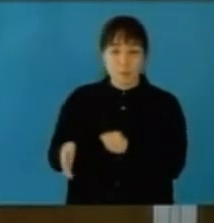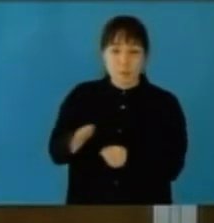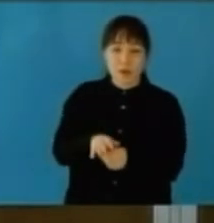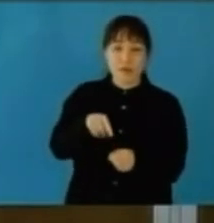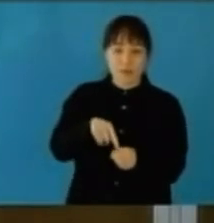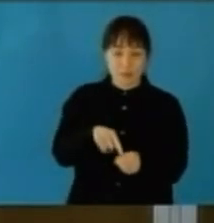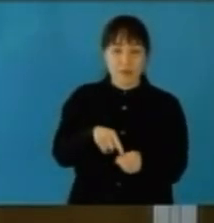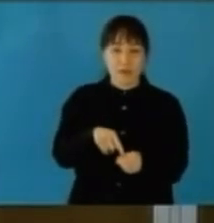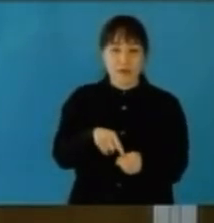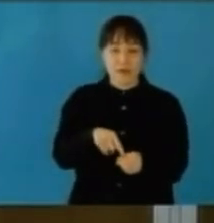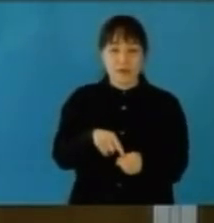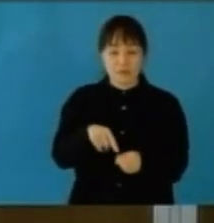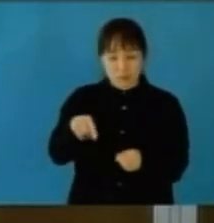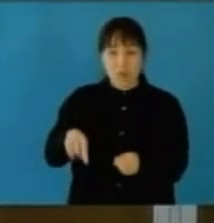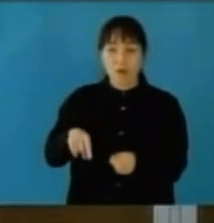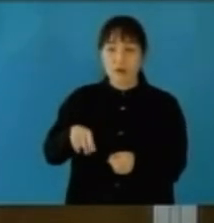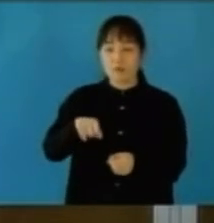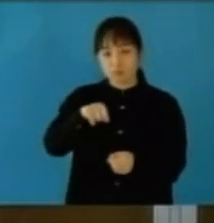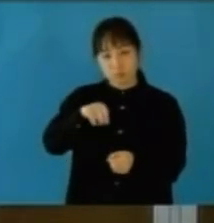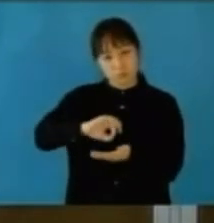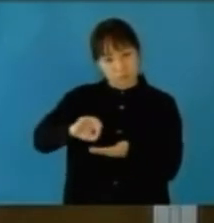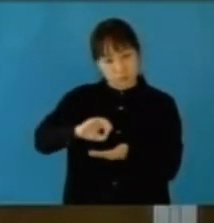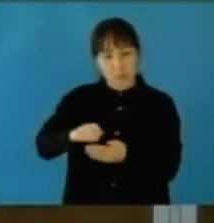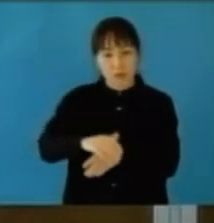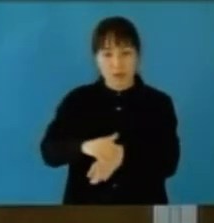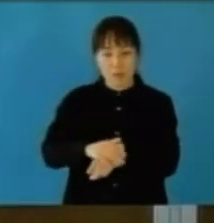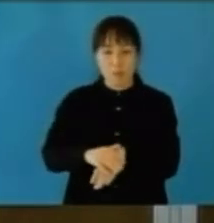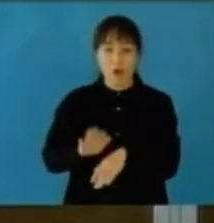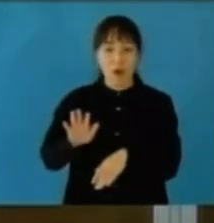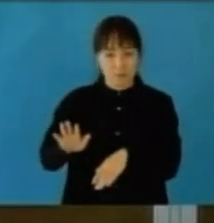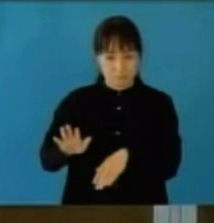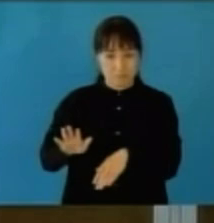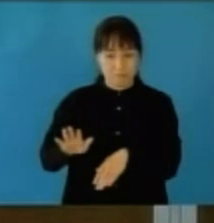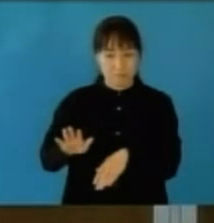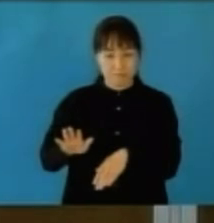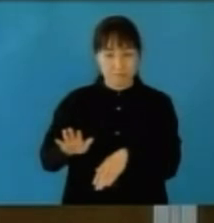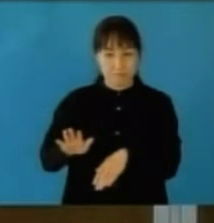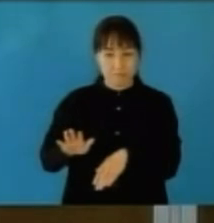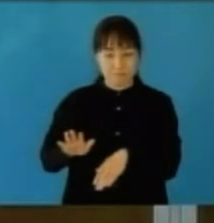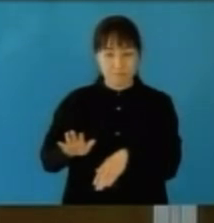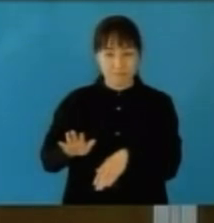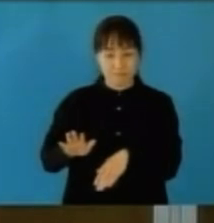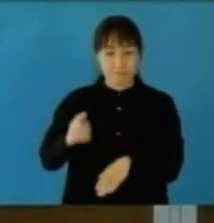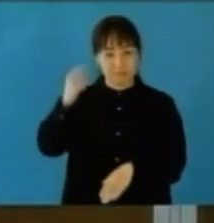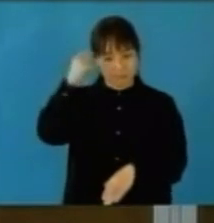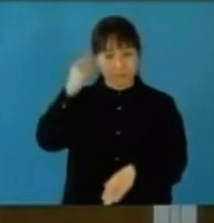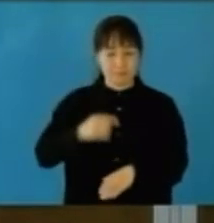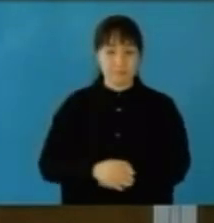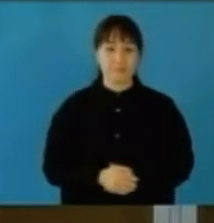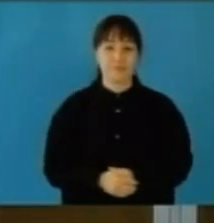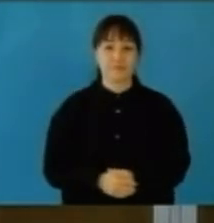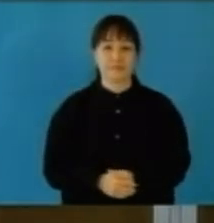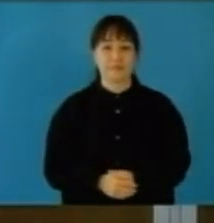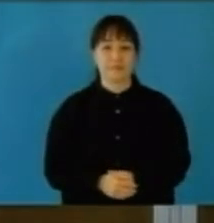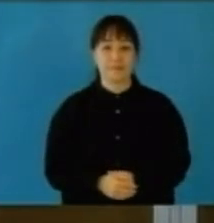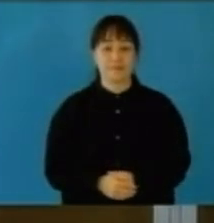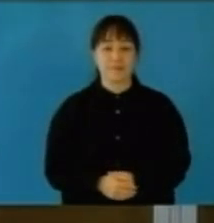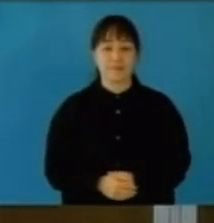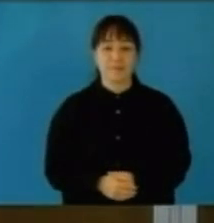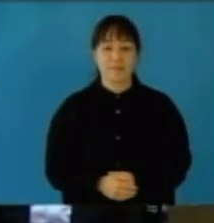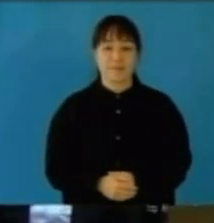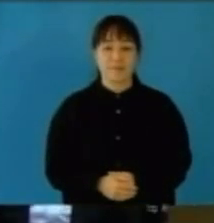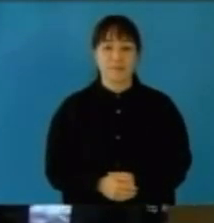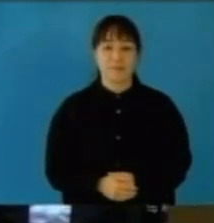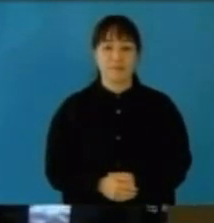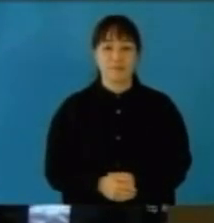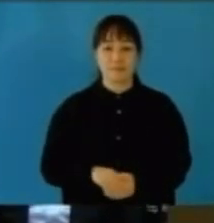なことも活用できるような活用の仕方というものがですね、何か考えられるのではないかというふうには考えております。